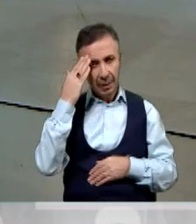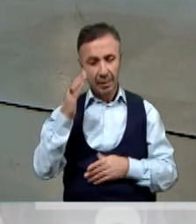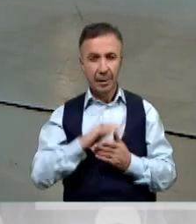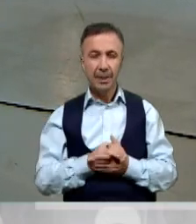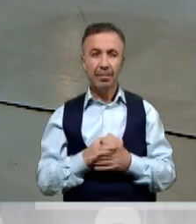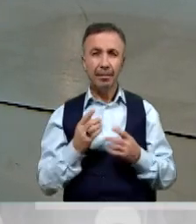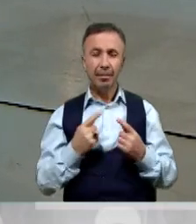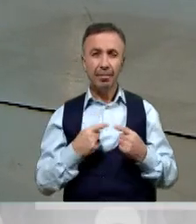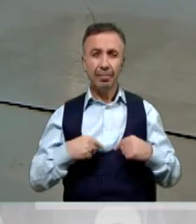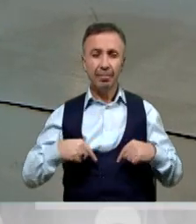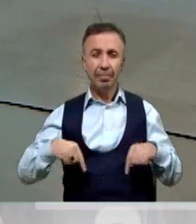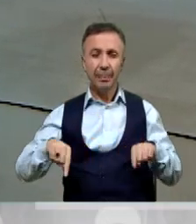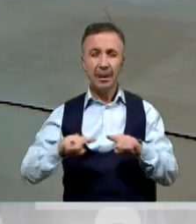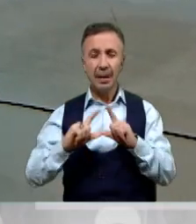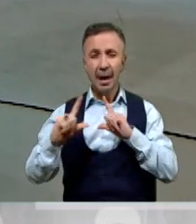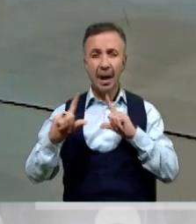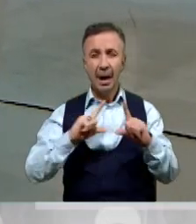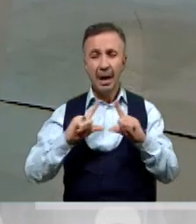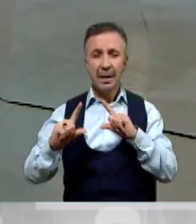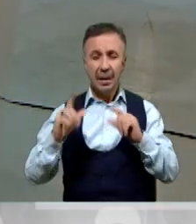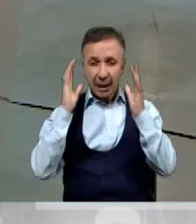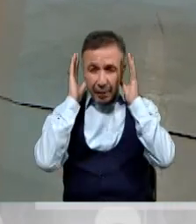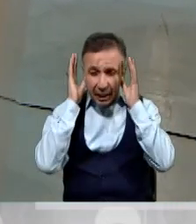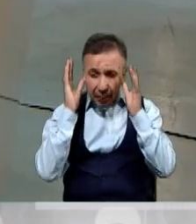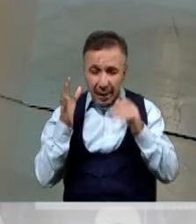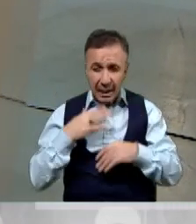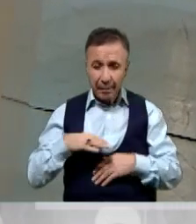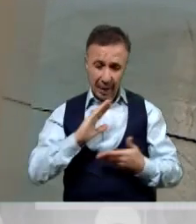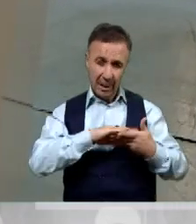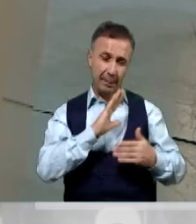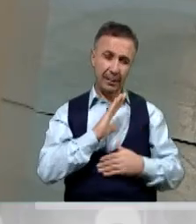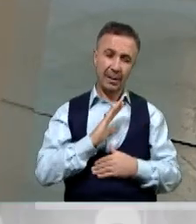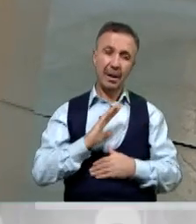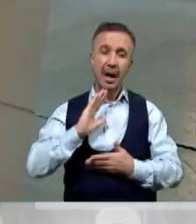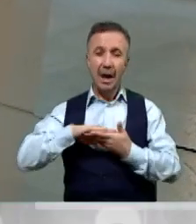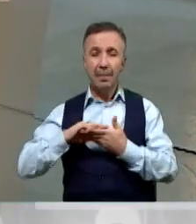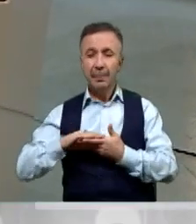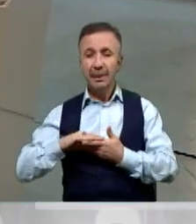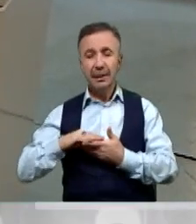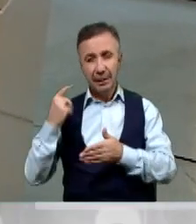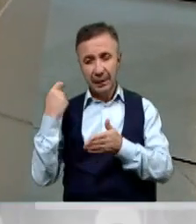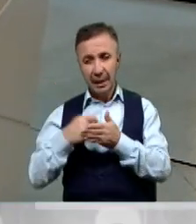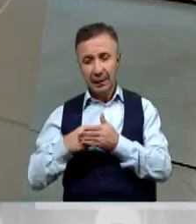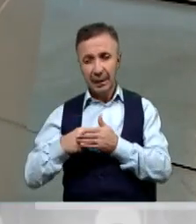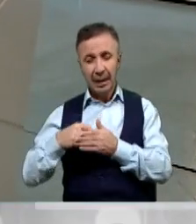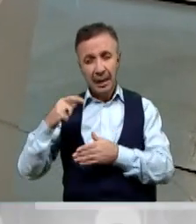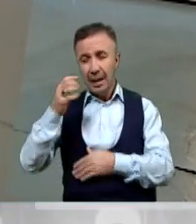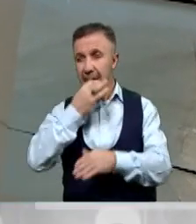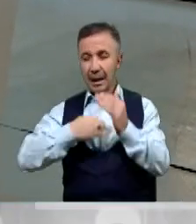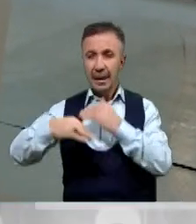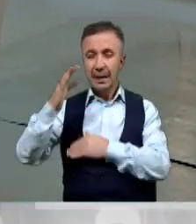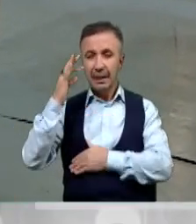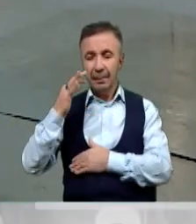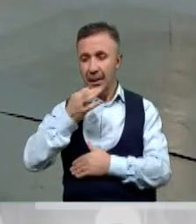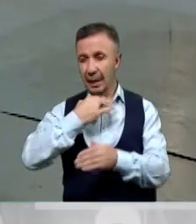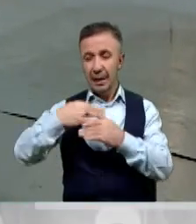bizden Hacet namazı kılmanızı isteyen bir arkadaşımız var arkadaşımızın adına Niyet edip Hacet namazı kılıp arkadaşımız